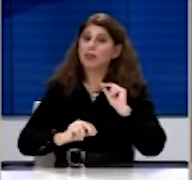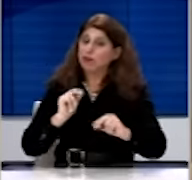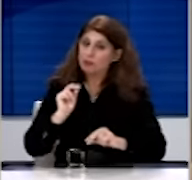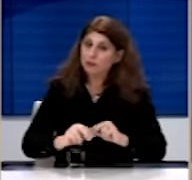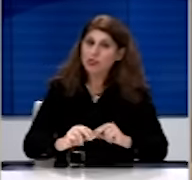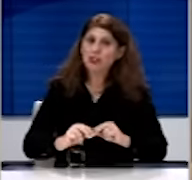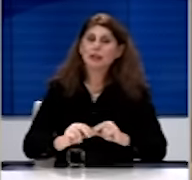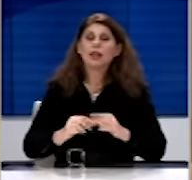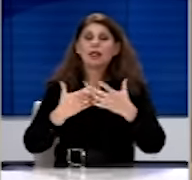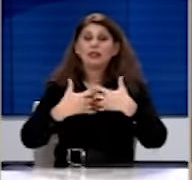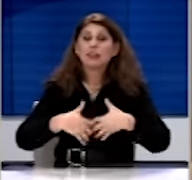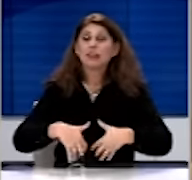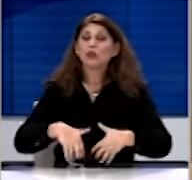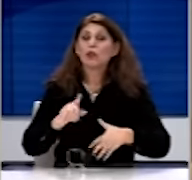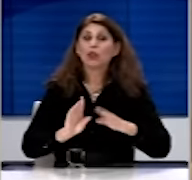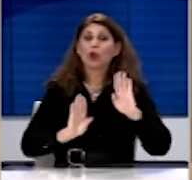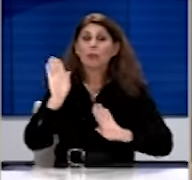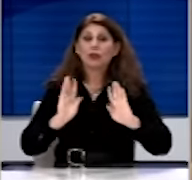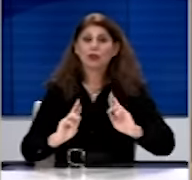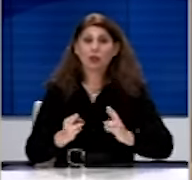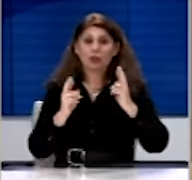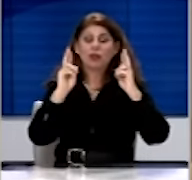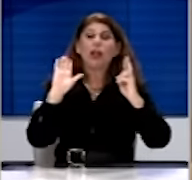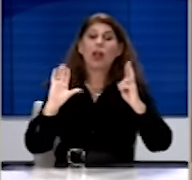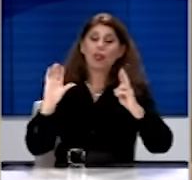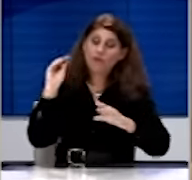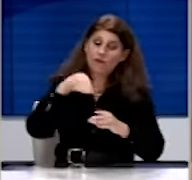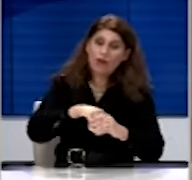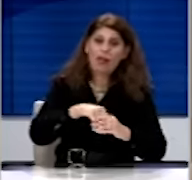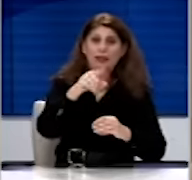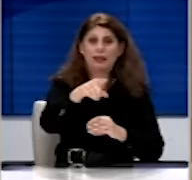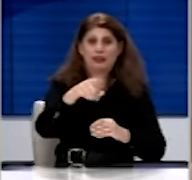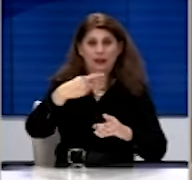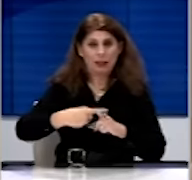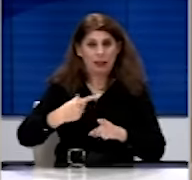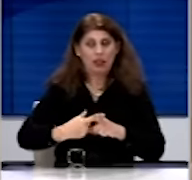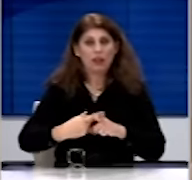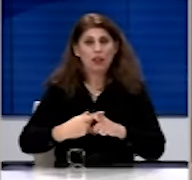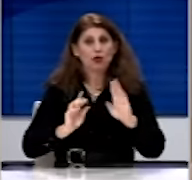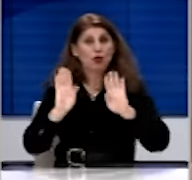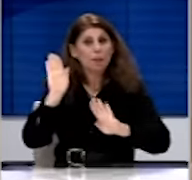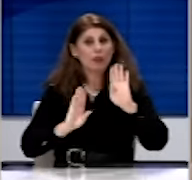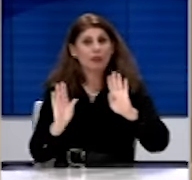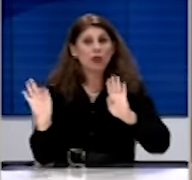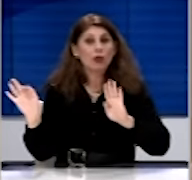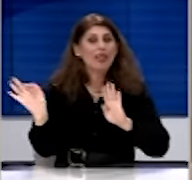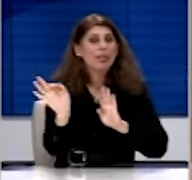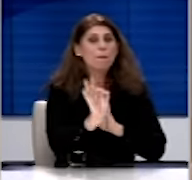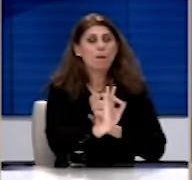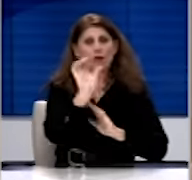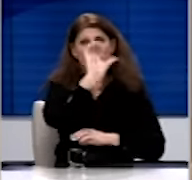το χρηματιστήριο ενέργειας. Εσείς δεν έχετε βάλει τη χώρα στο χρηματιστήριο ρήπων της Ευρωπαϊκής